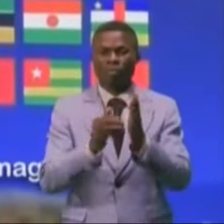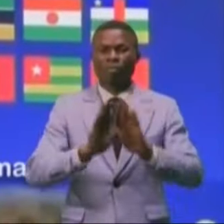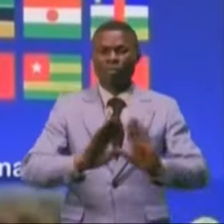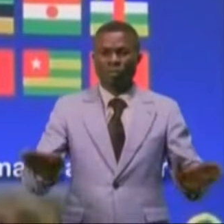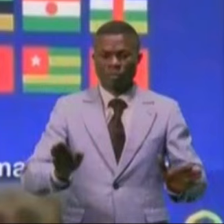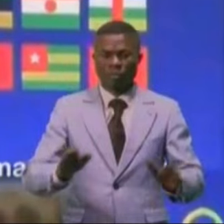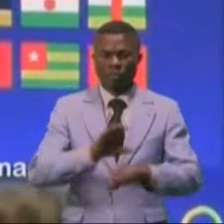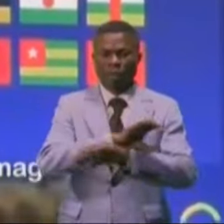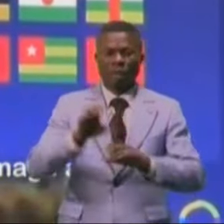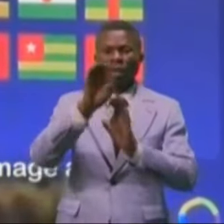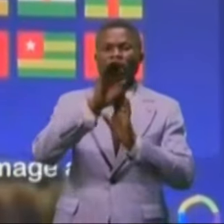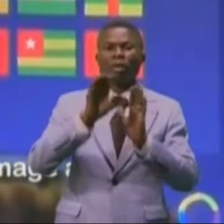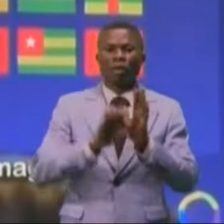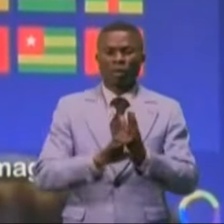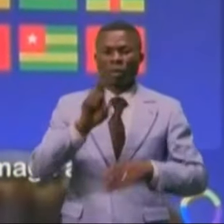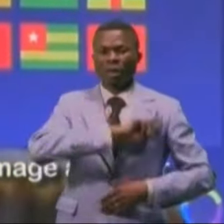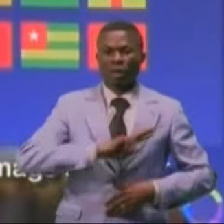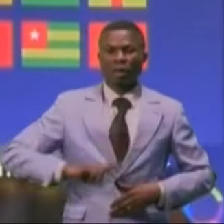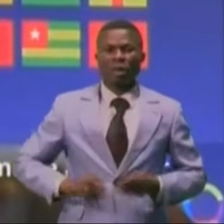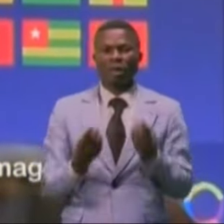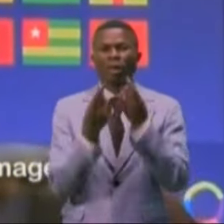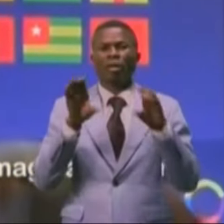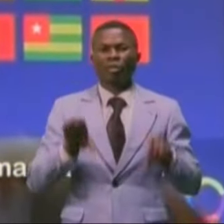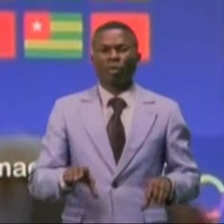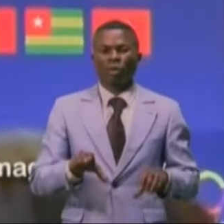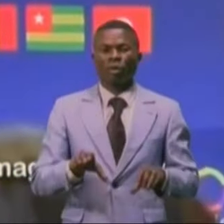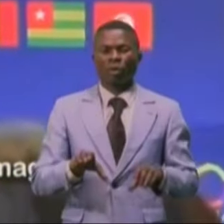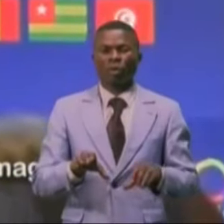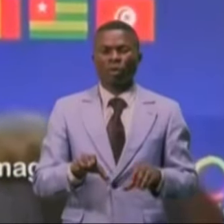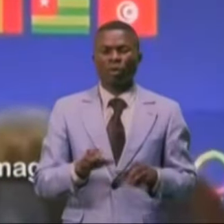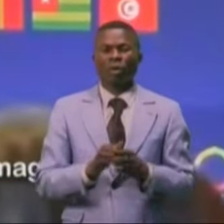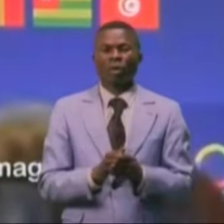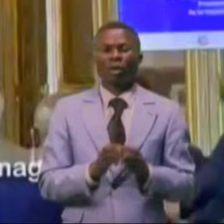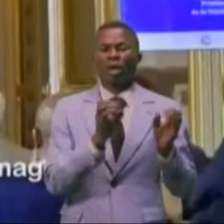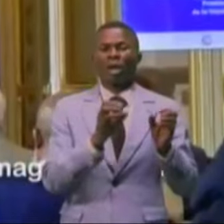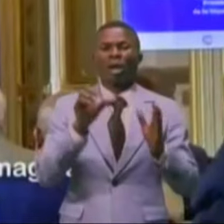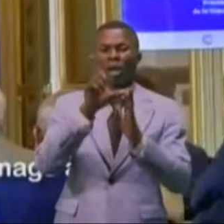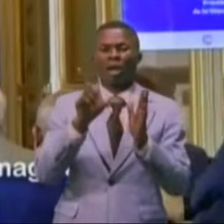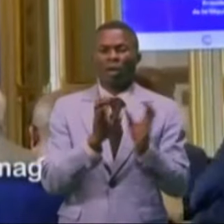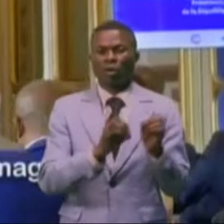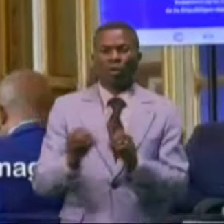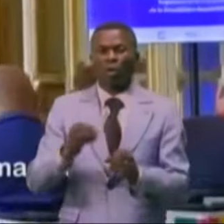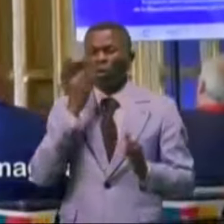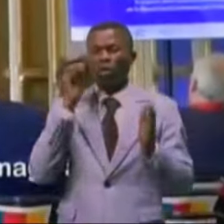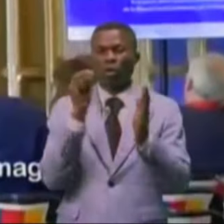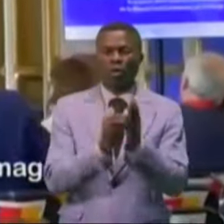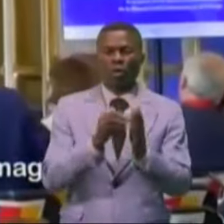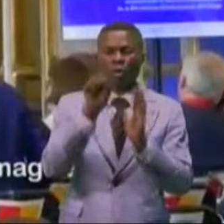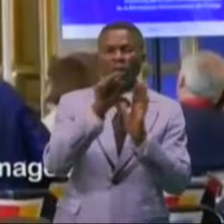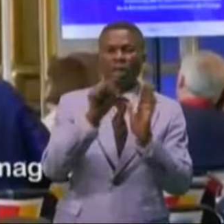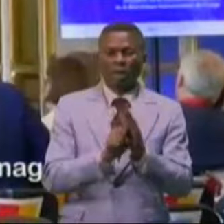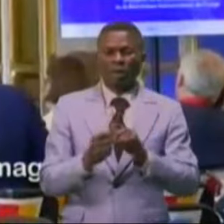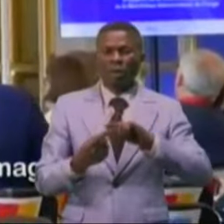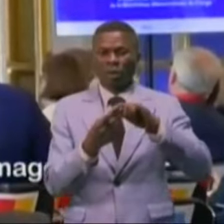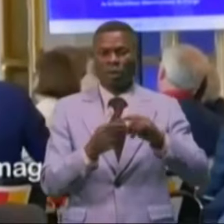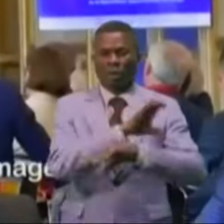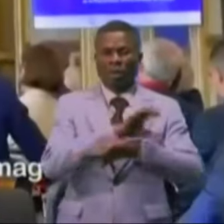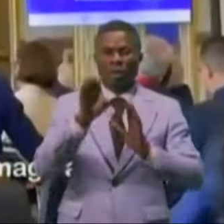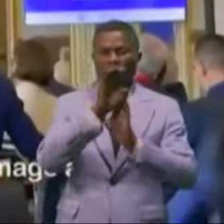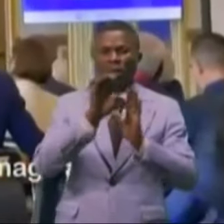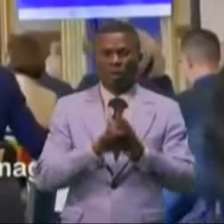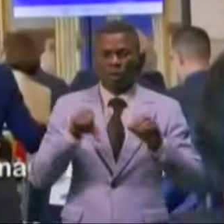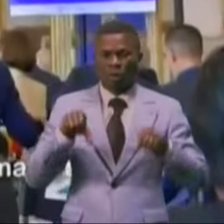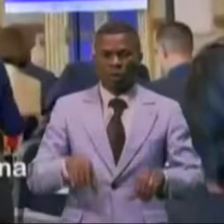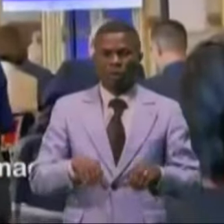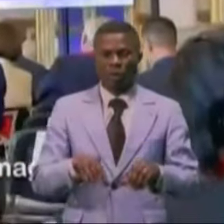Cour constitutionnelle de la République démocratique du Congo, sa loi organique, l'ordonnance sur les statuts particuliers de la Cour constitutionnelle,